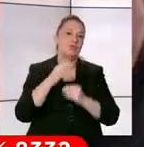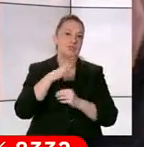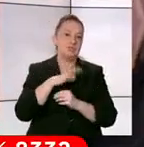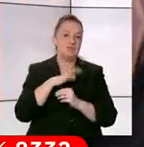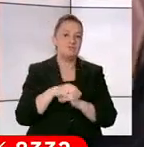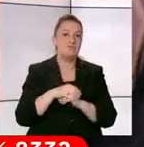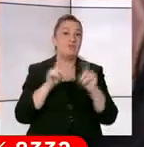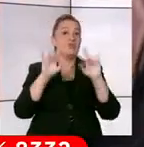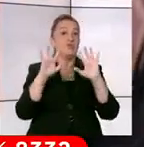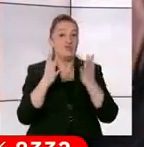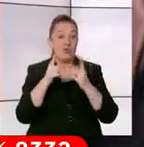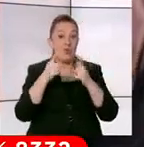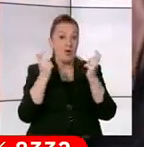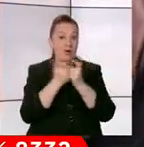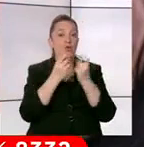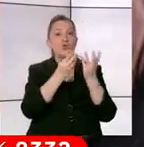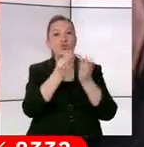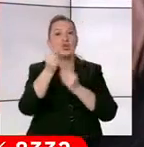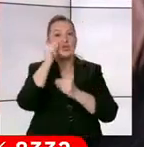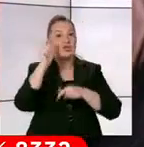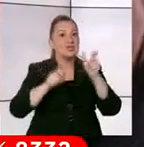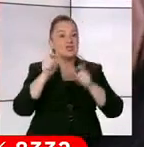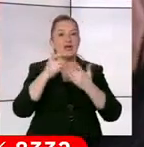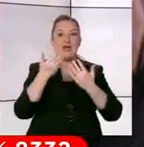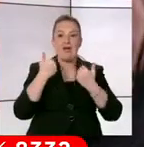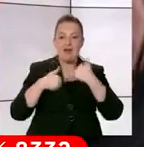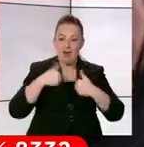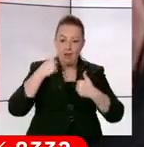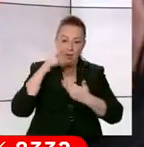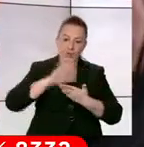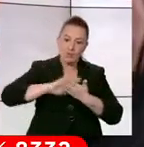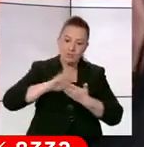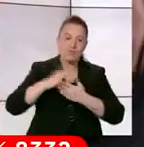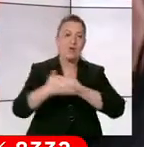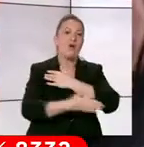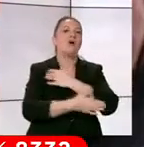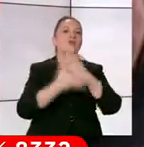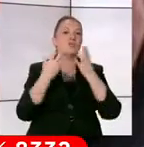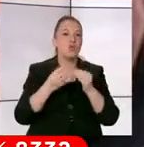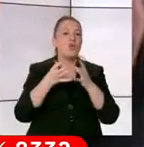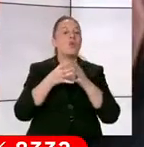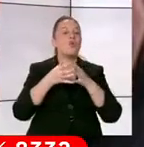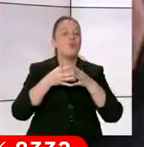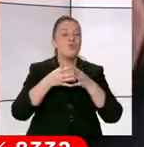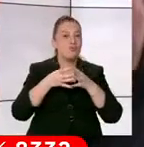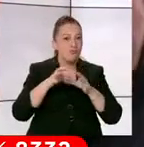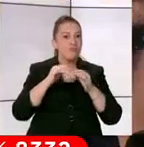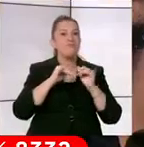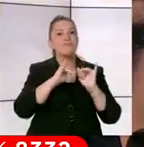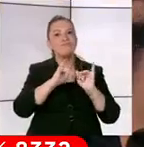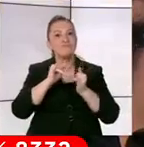Dilerim kampanya olabildiğince çok vatandaşımızın yaralarının sarılmasına yardımcı olur ve futbol camiamızın ne kadar